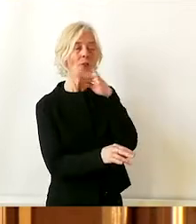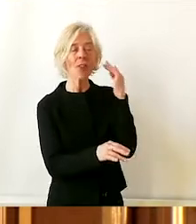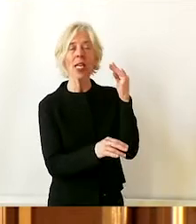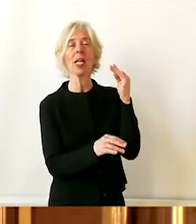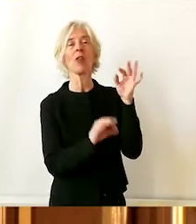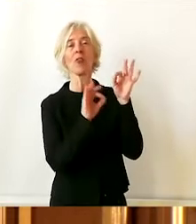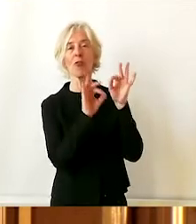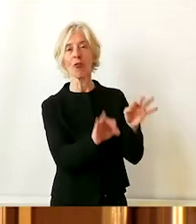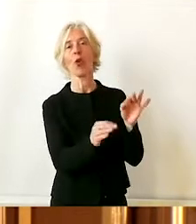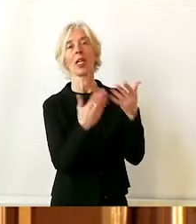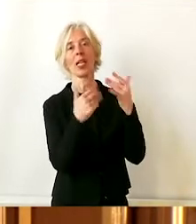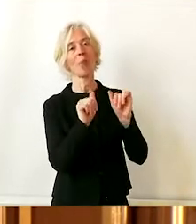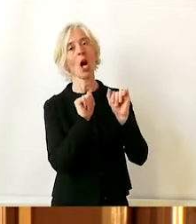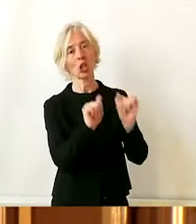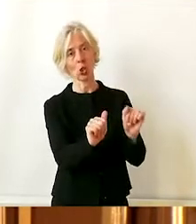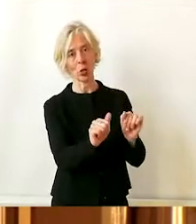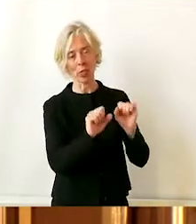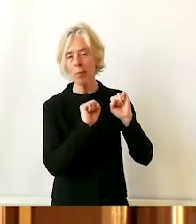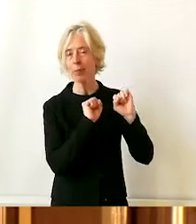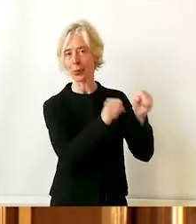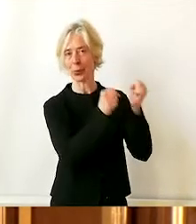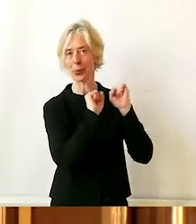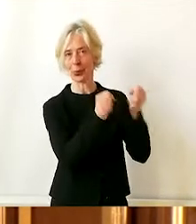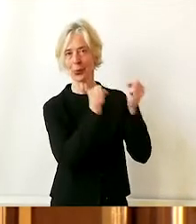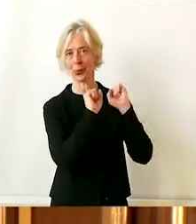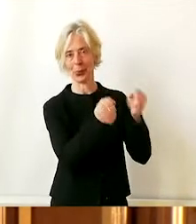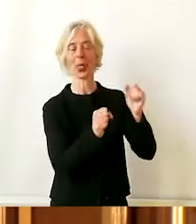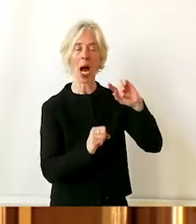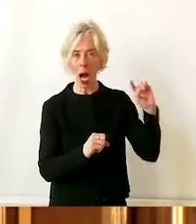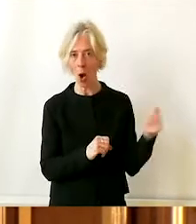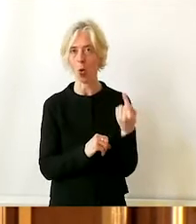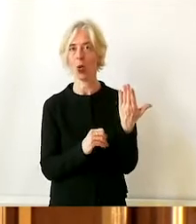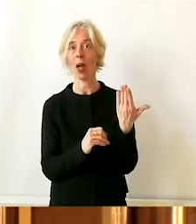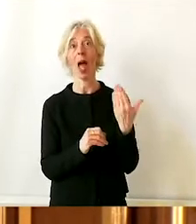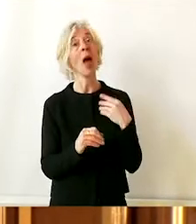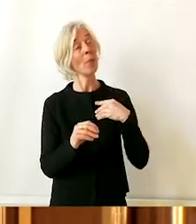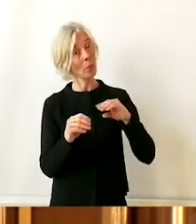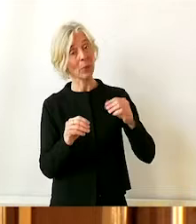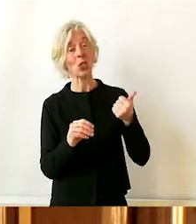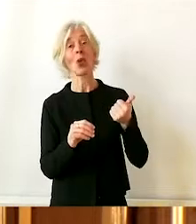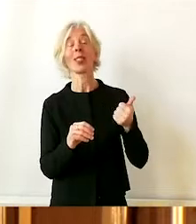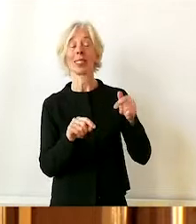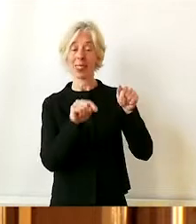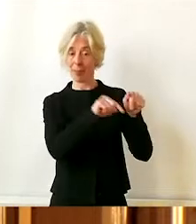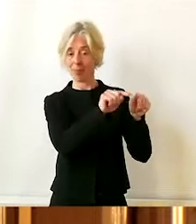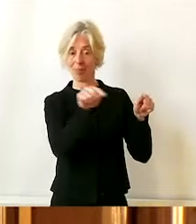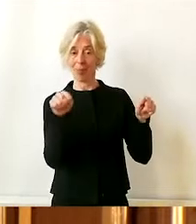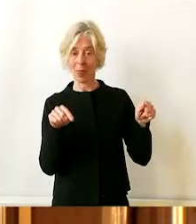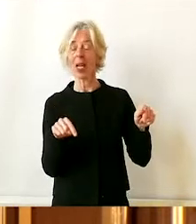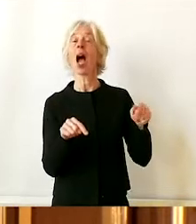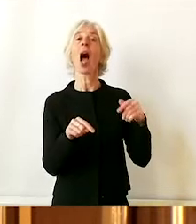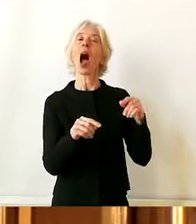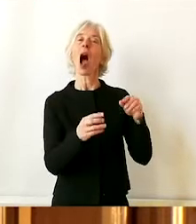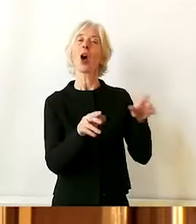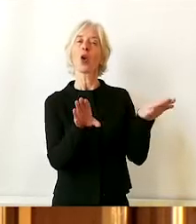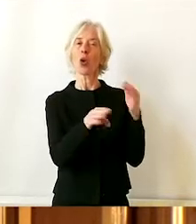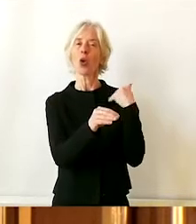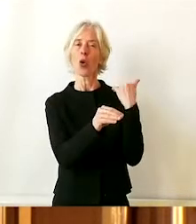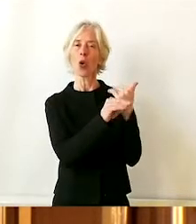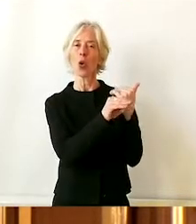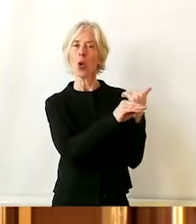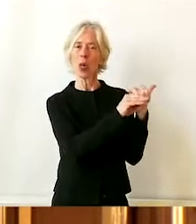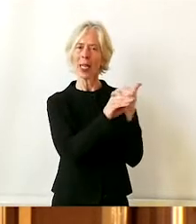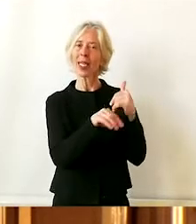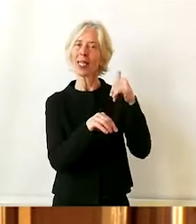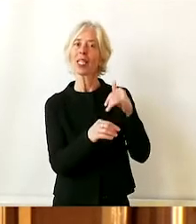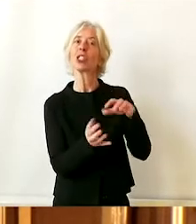wirklich auch vor allem den Kolleginnen und Kollegen aus der Stadtverwaltung danken, die wirklich trotz Abordnung ins Gesundheitsamt, trotz aller